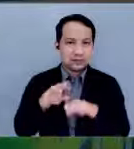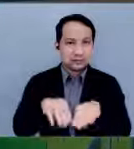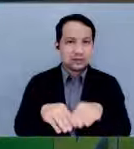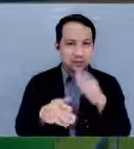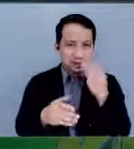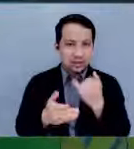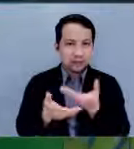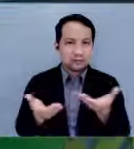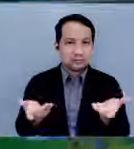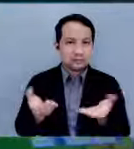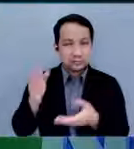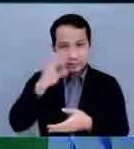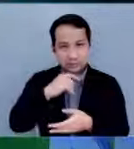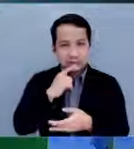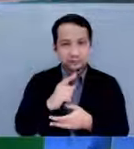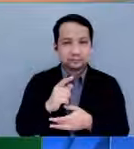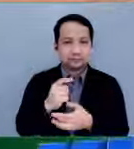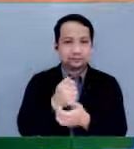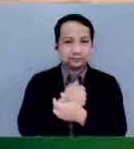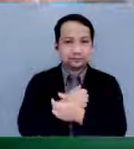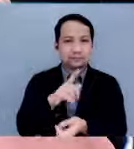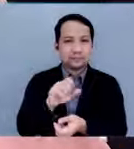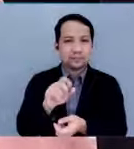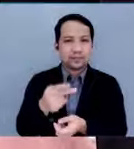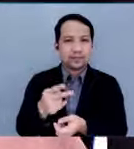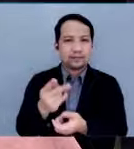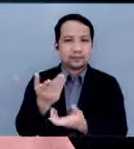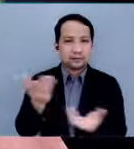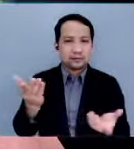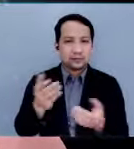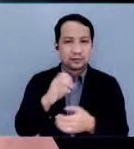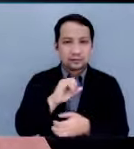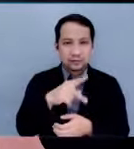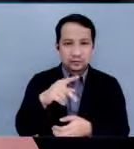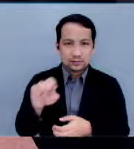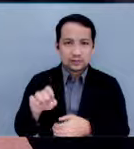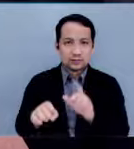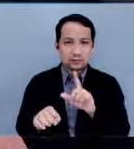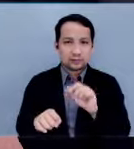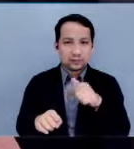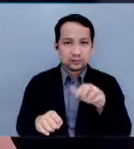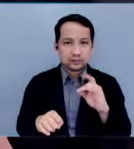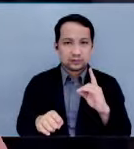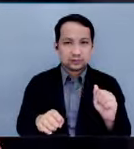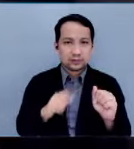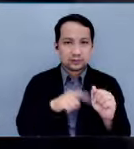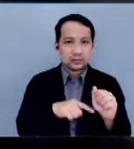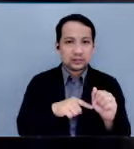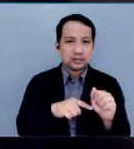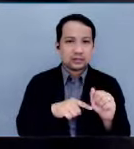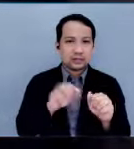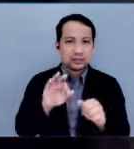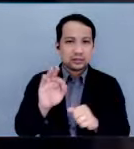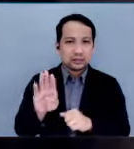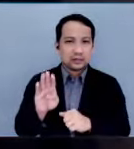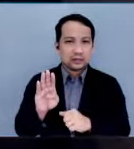mahanap? Ang Love Nuts Arts and Craft is available on Shopee and Lazada. Pero mas active po kami sa Facebook po and